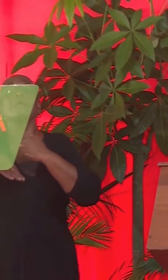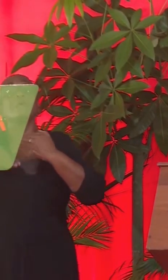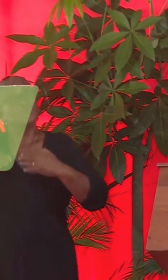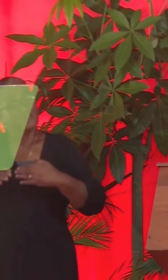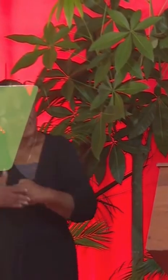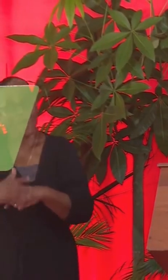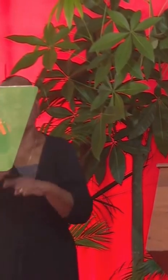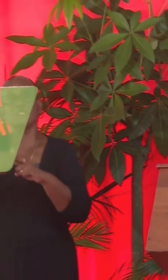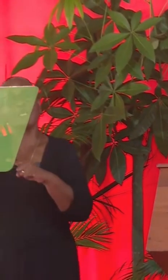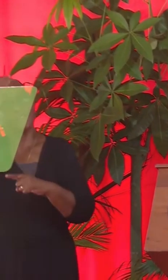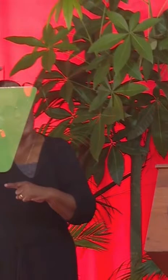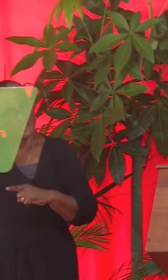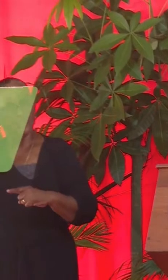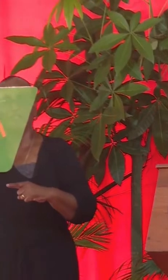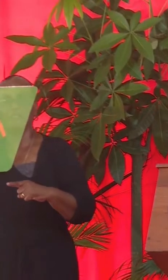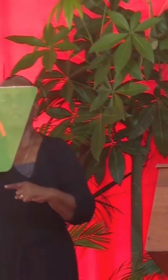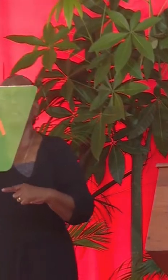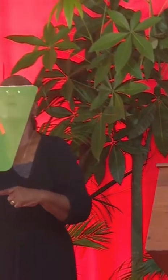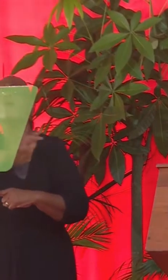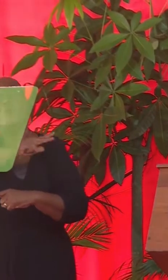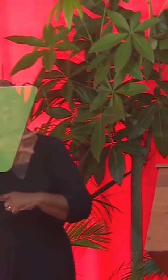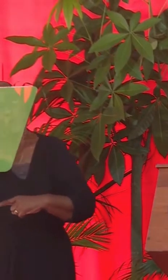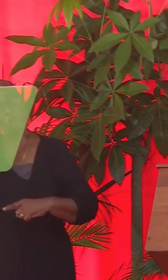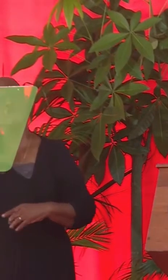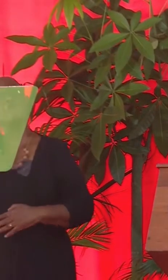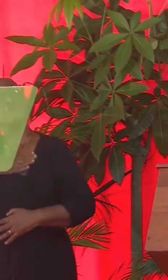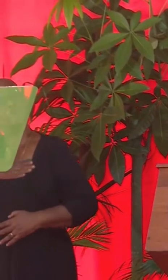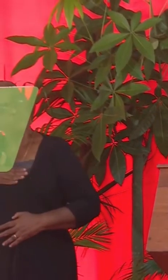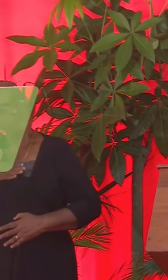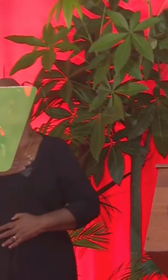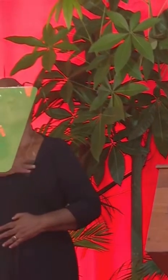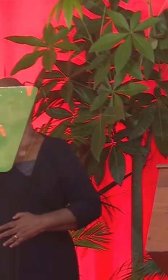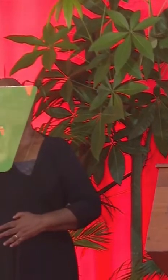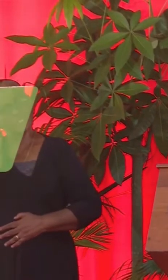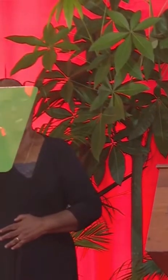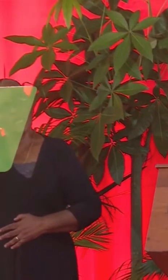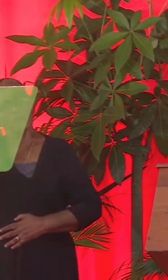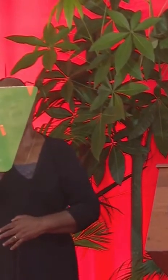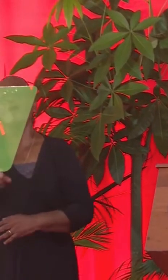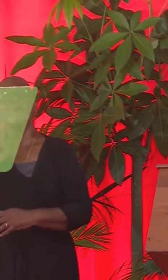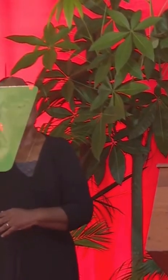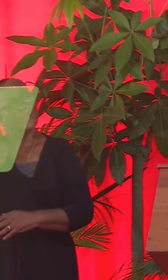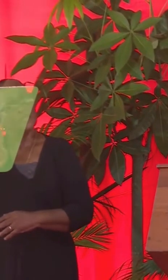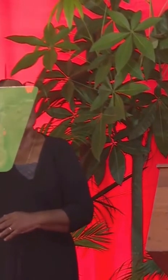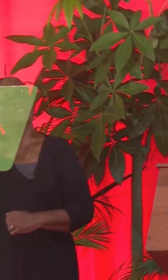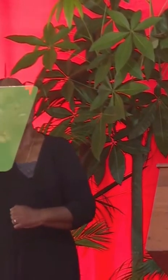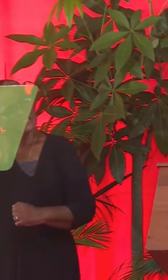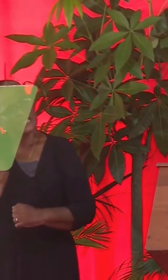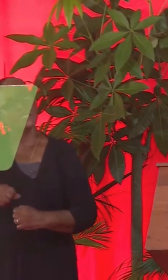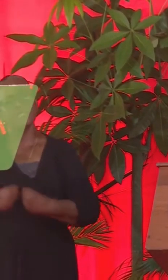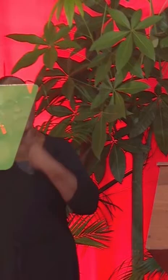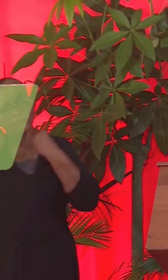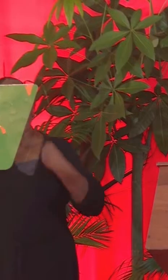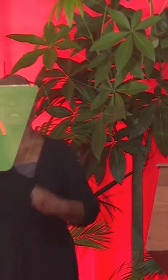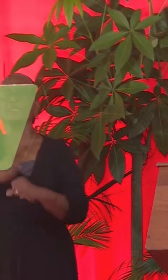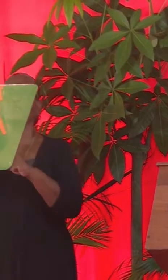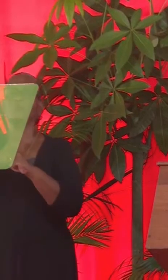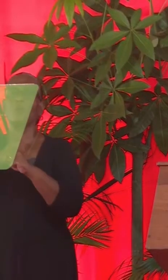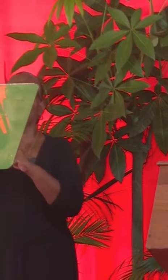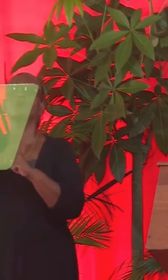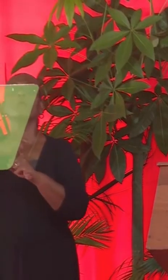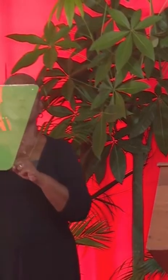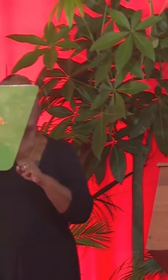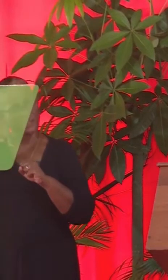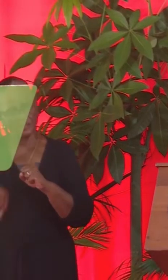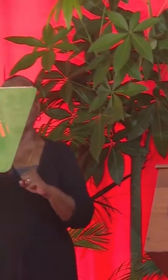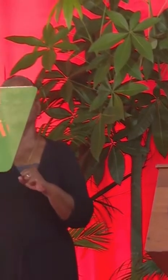Dames en heren, wij voelen ons genoodzaakt om ons daadwerkelijk bezig te houden met deze